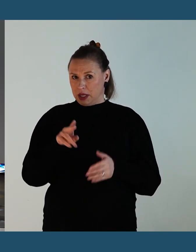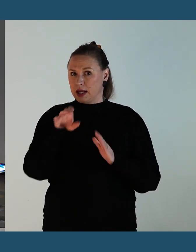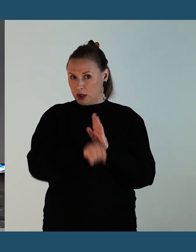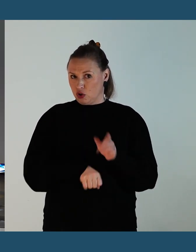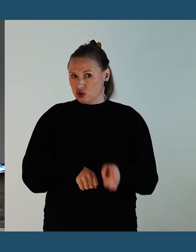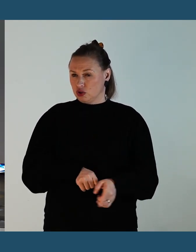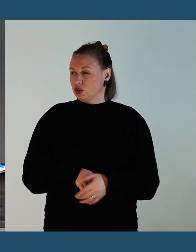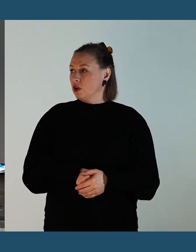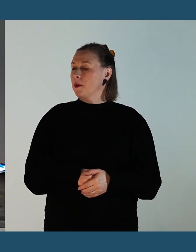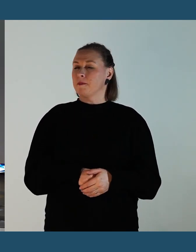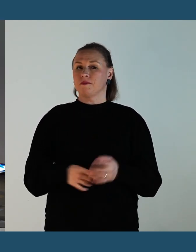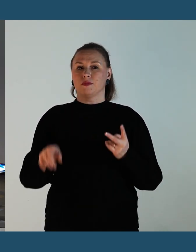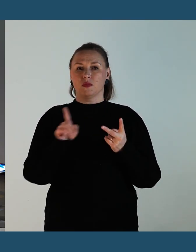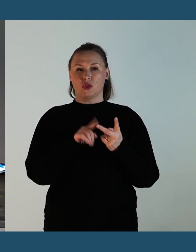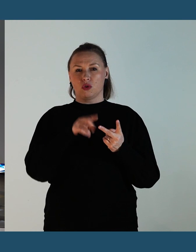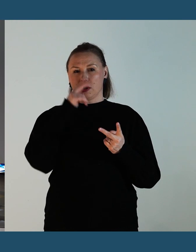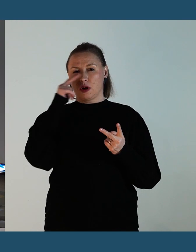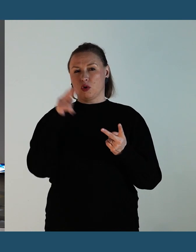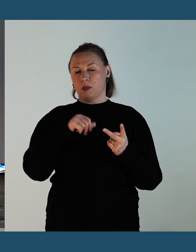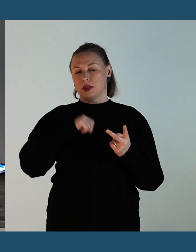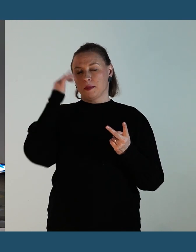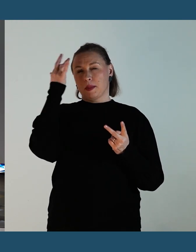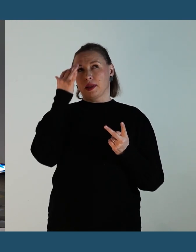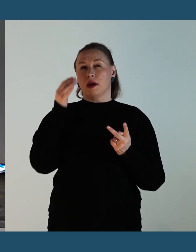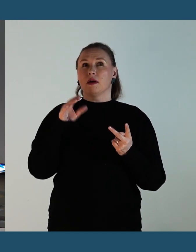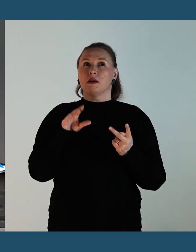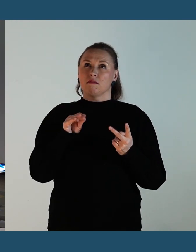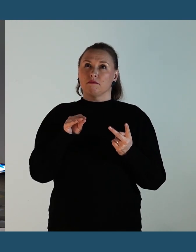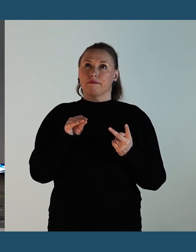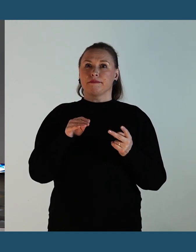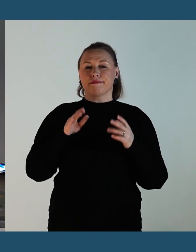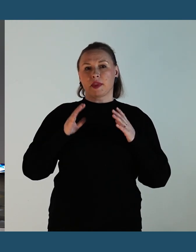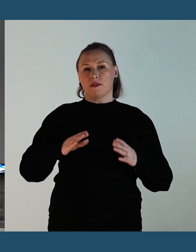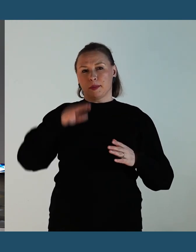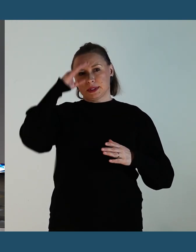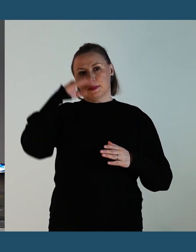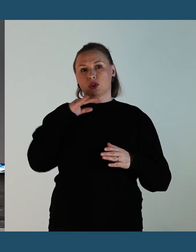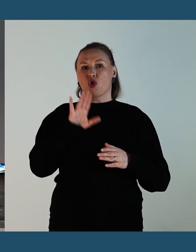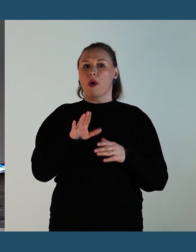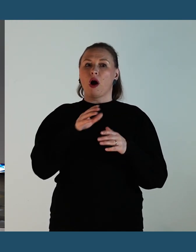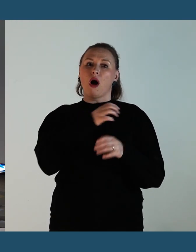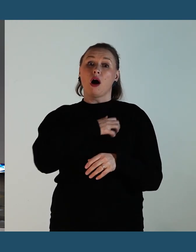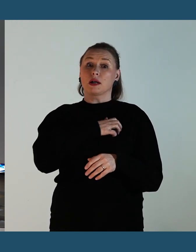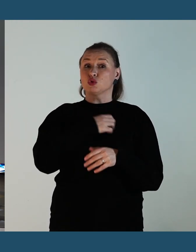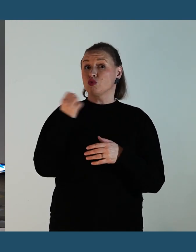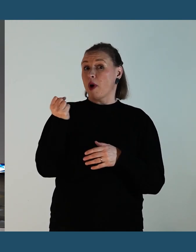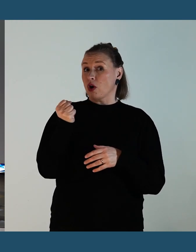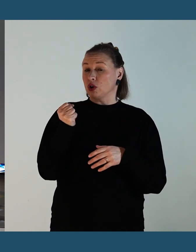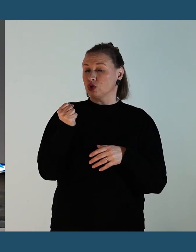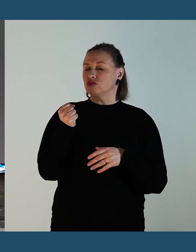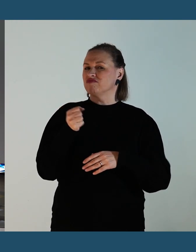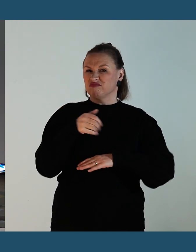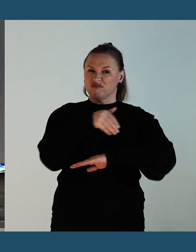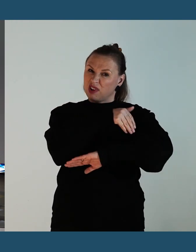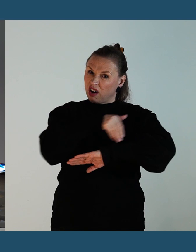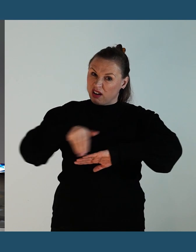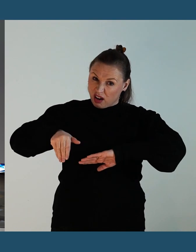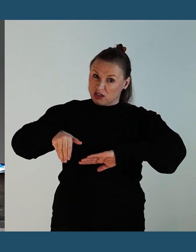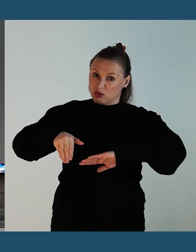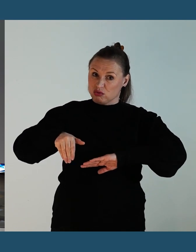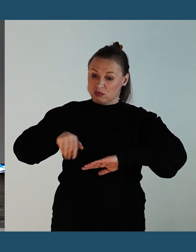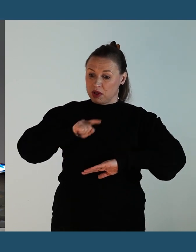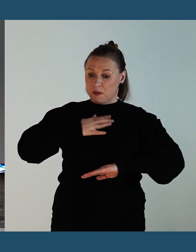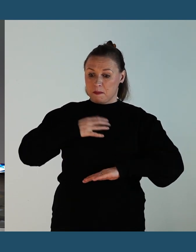niin kun puhutaan esimerkiksi nyt sit vammaisten harrastusmahdollisuuksista, niin kyllähän ne on hyvin rajatut meidän